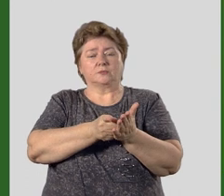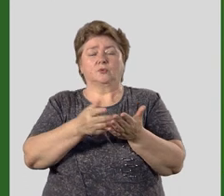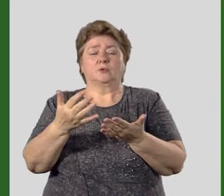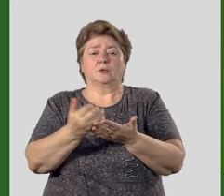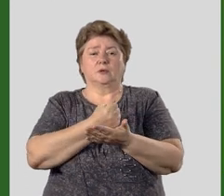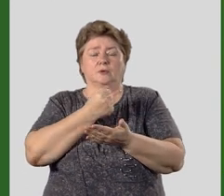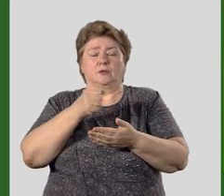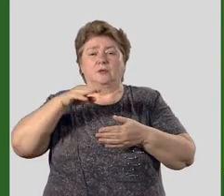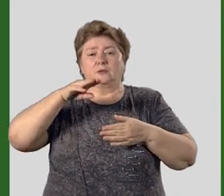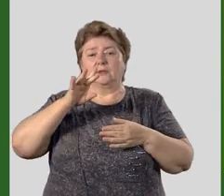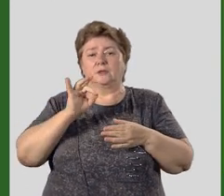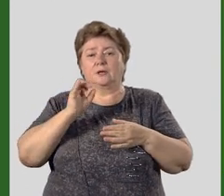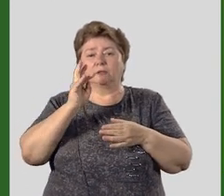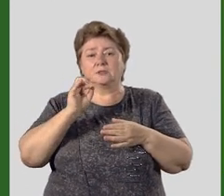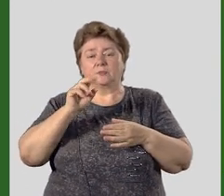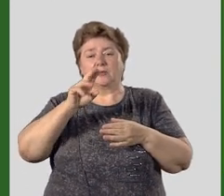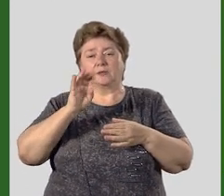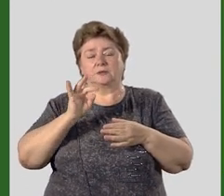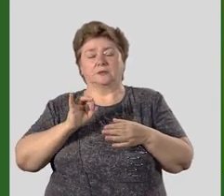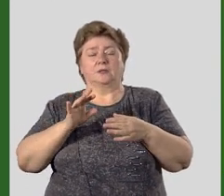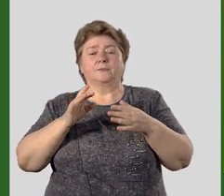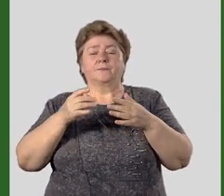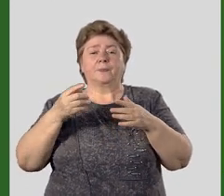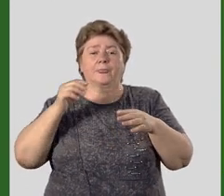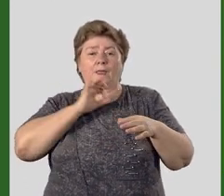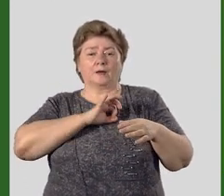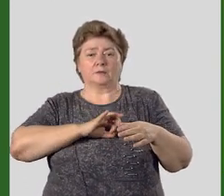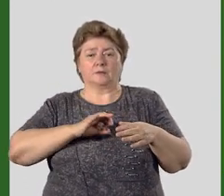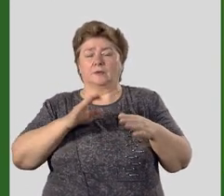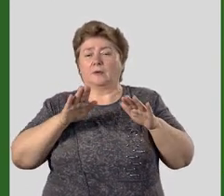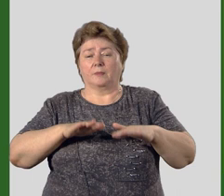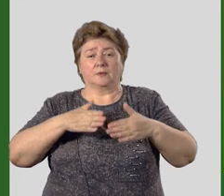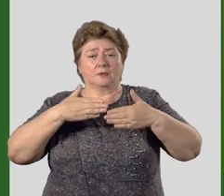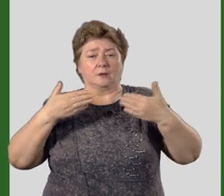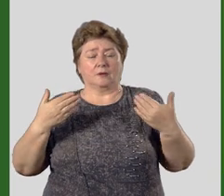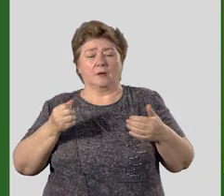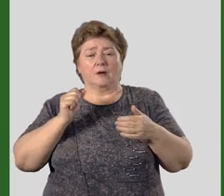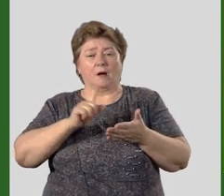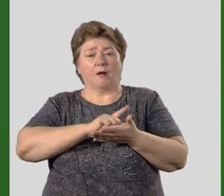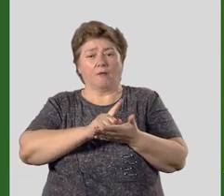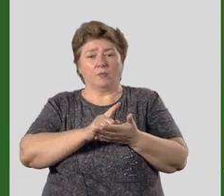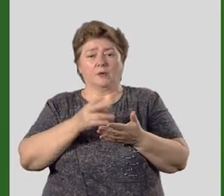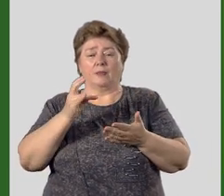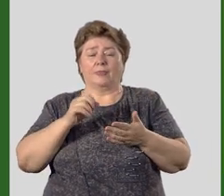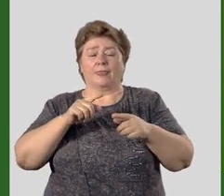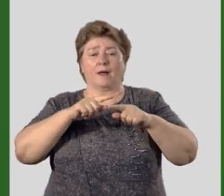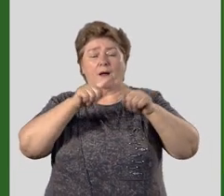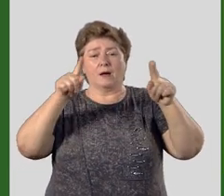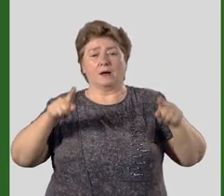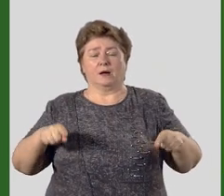определяют транспортиром. Только используют его не на местности, как компас, а на